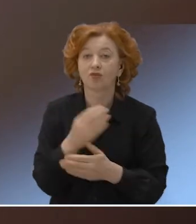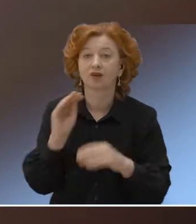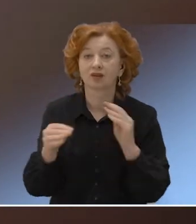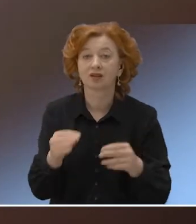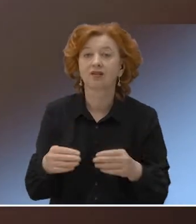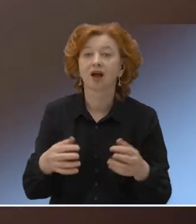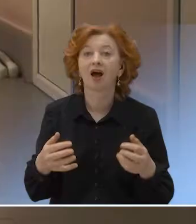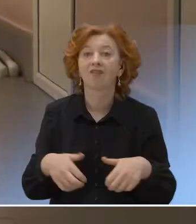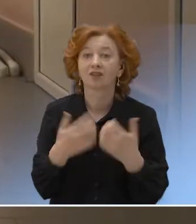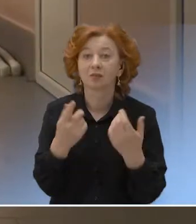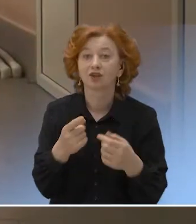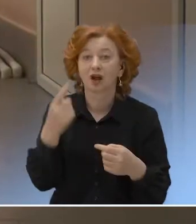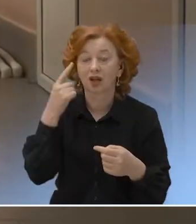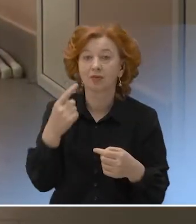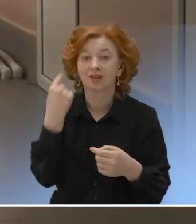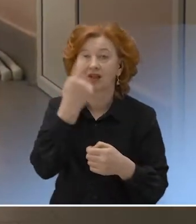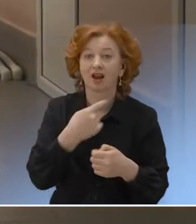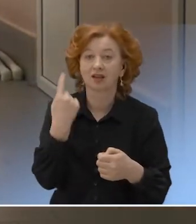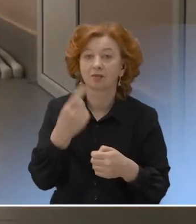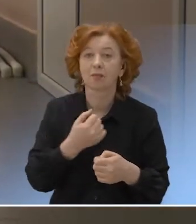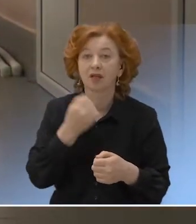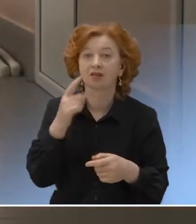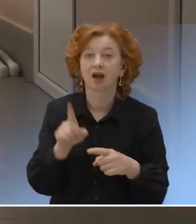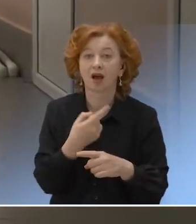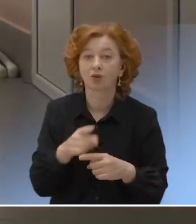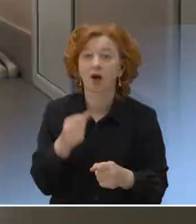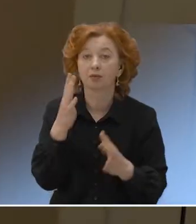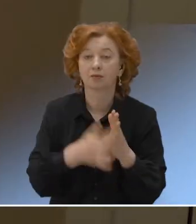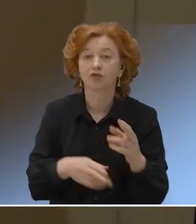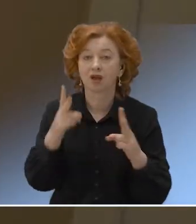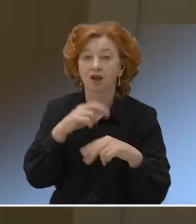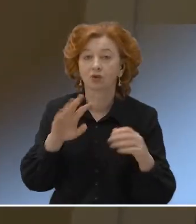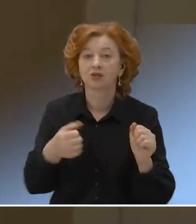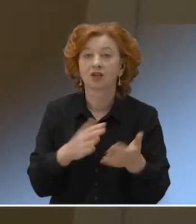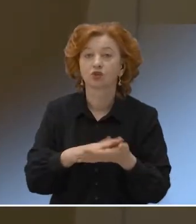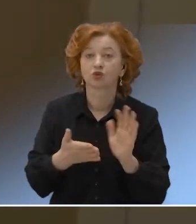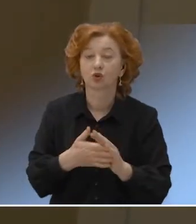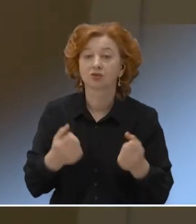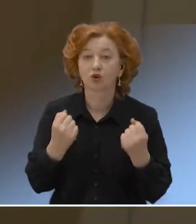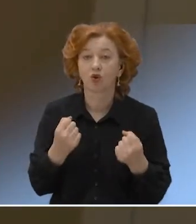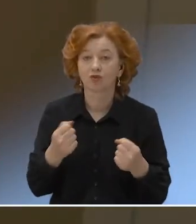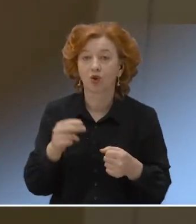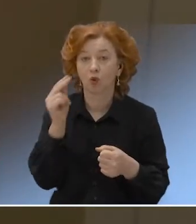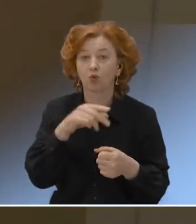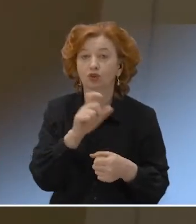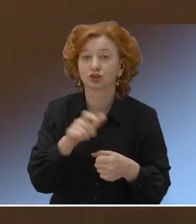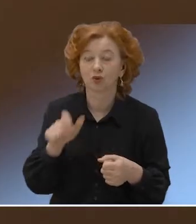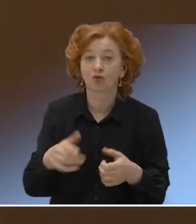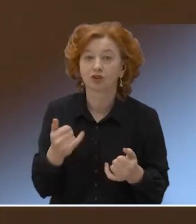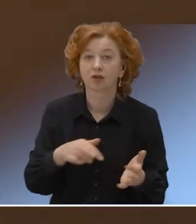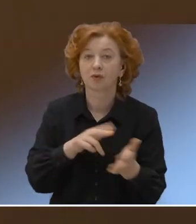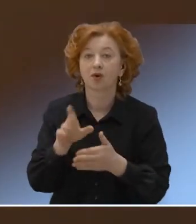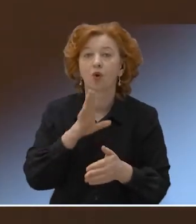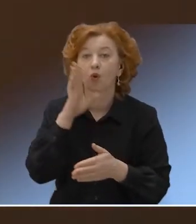функция автоматической термометрии и распознавания лиц, благодаря которой обеспечивается контроль за состоянием здоровья учеников. Теперь